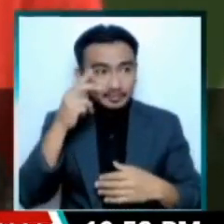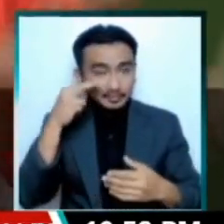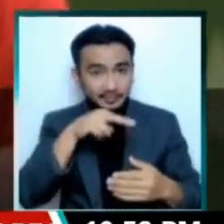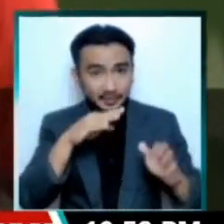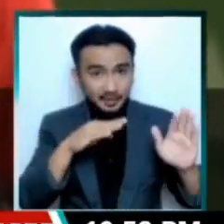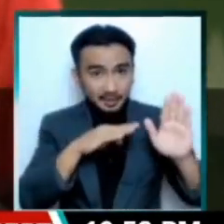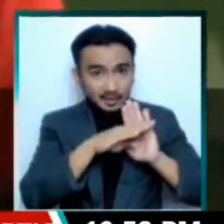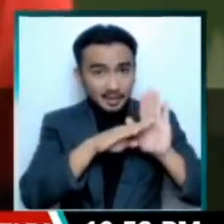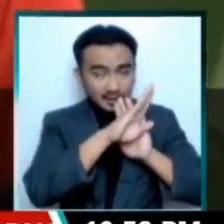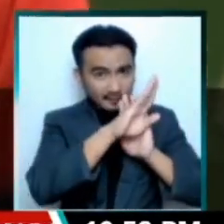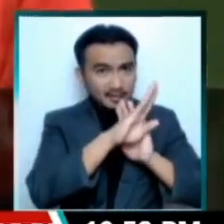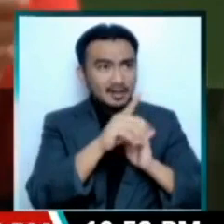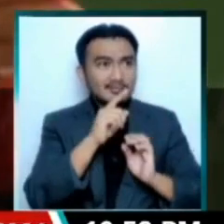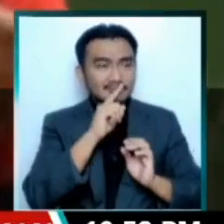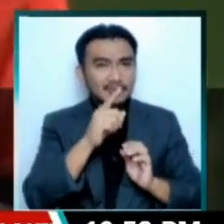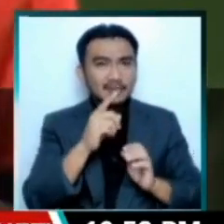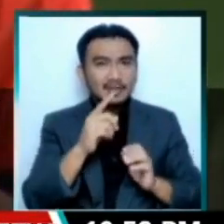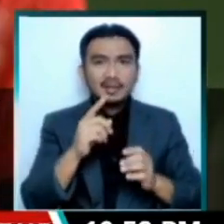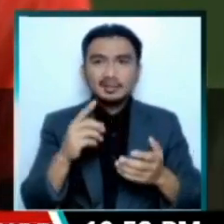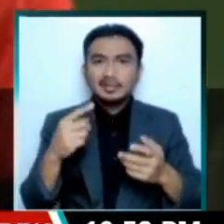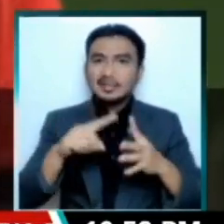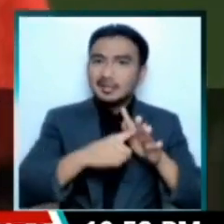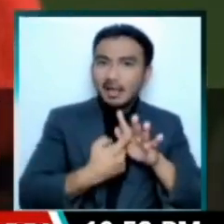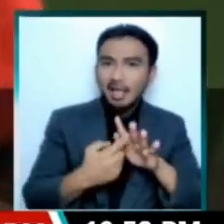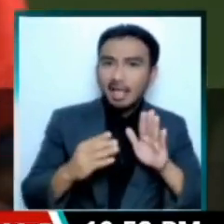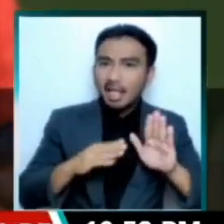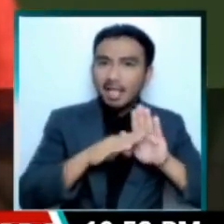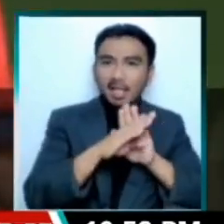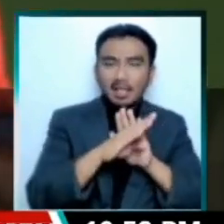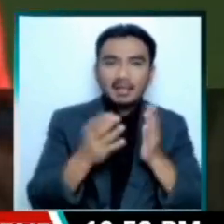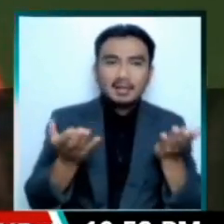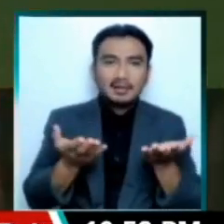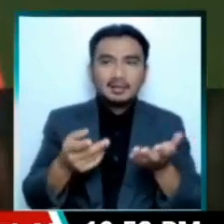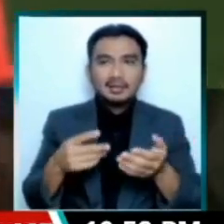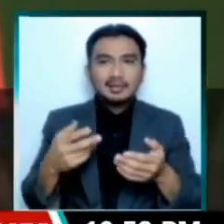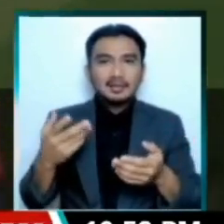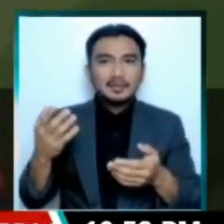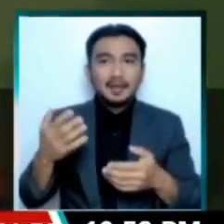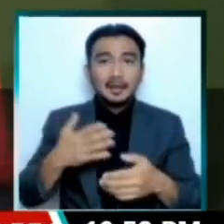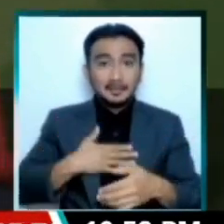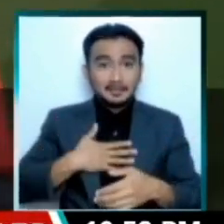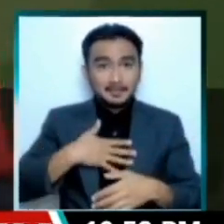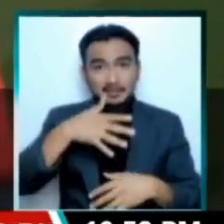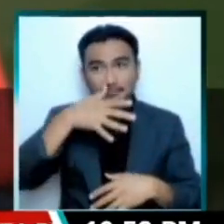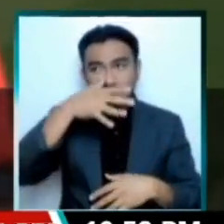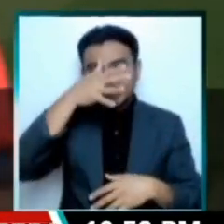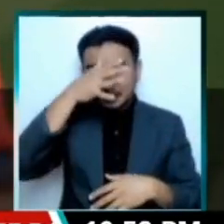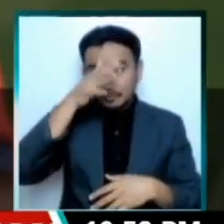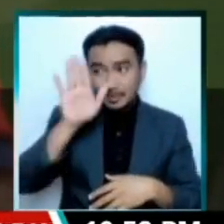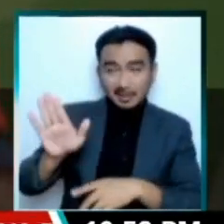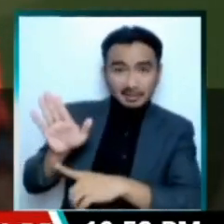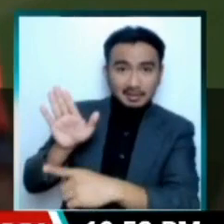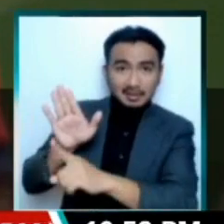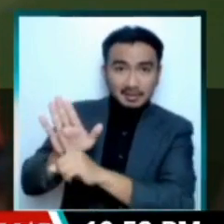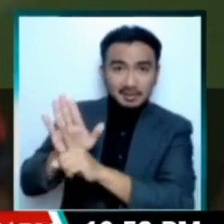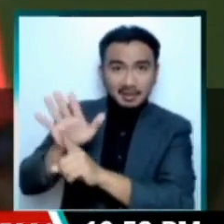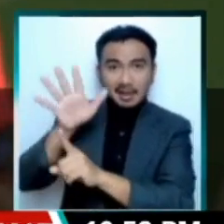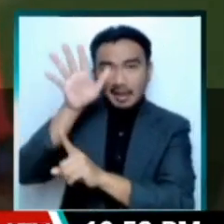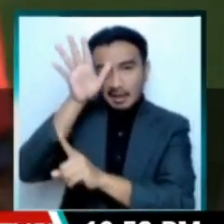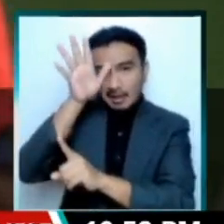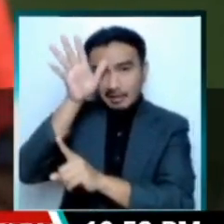ng ama ng ating gobernador at congressman at yung unang Governor